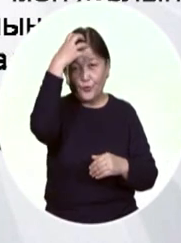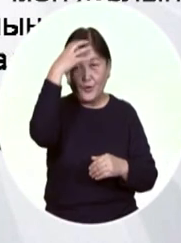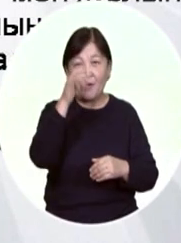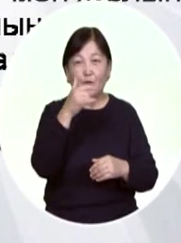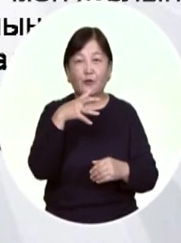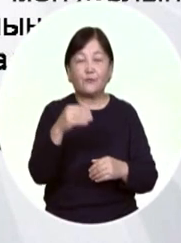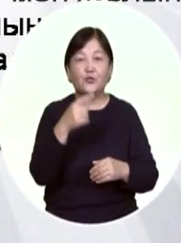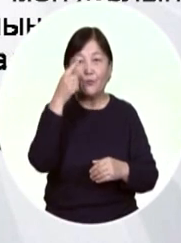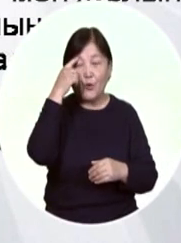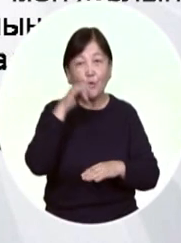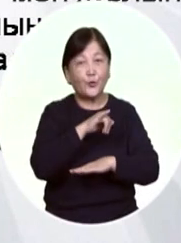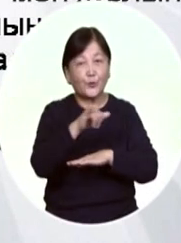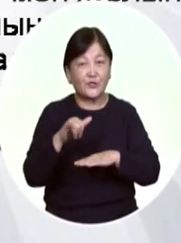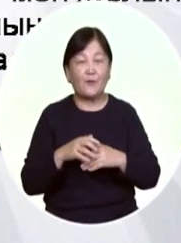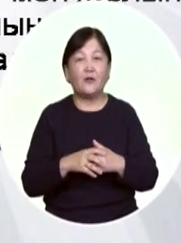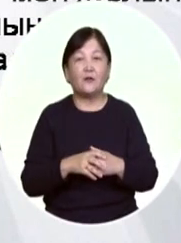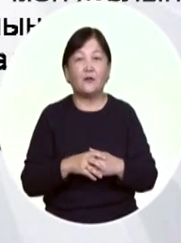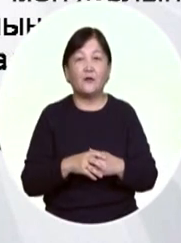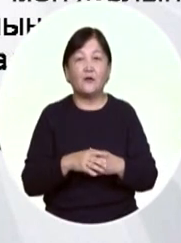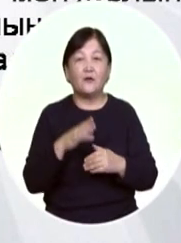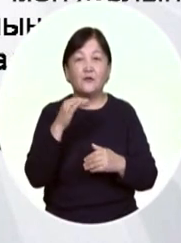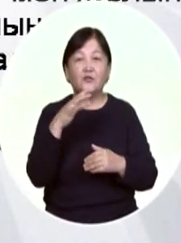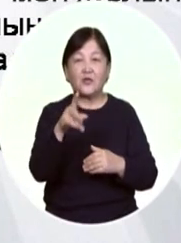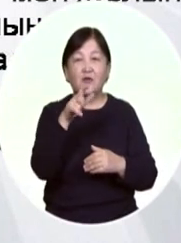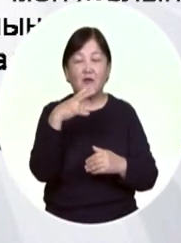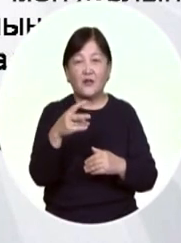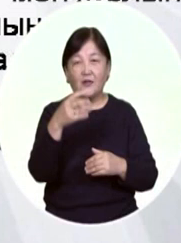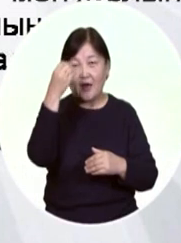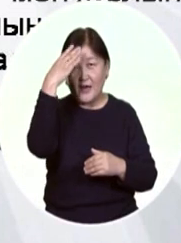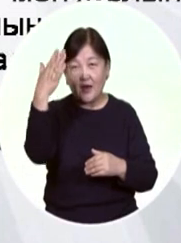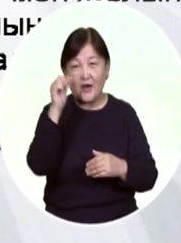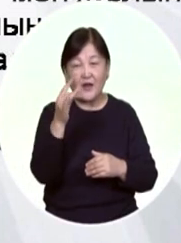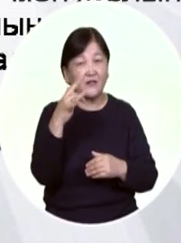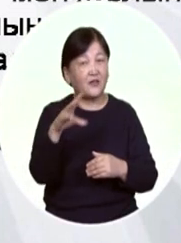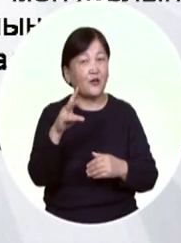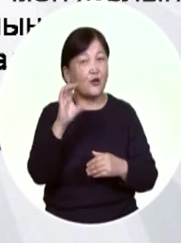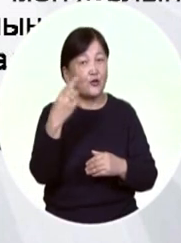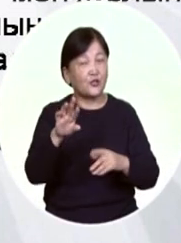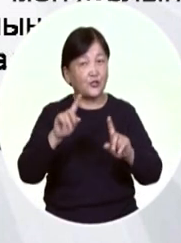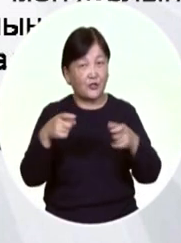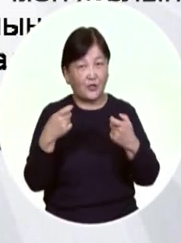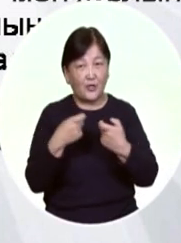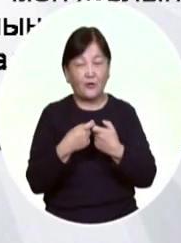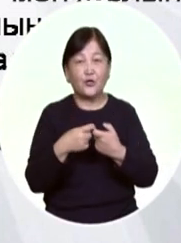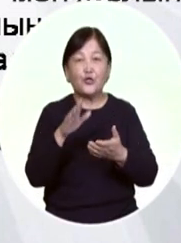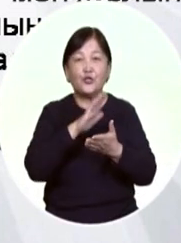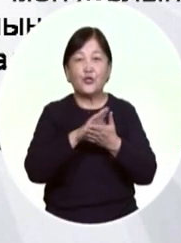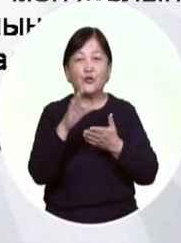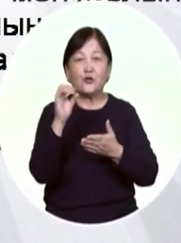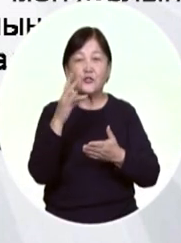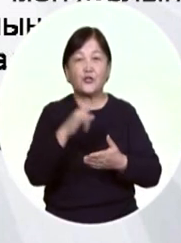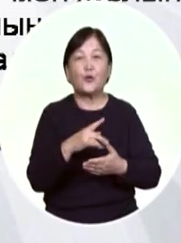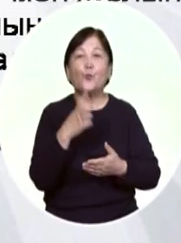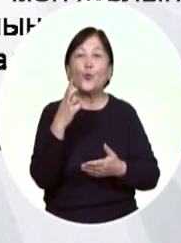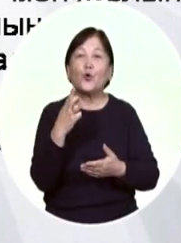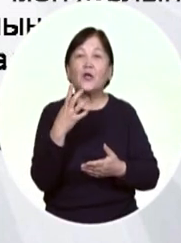жишээлбэл Монгол улс жинхэнэ ардын ёсонд нийлүүлж шинэ ёсны бүгд найрамдах улсыг үндэс